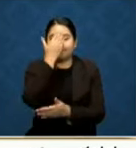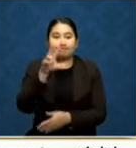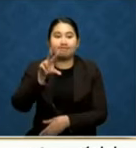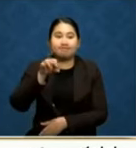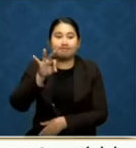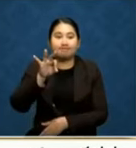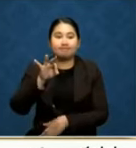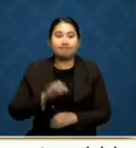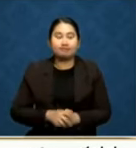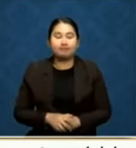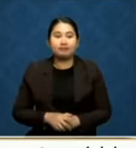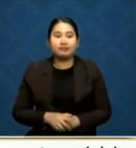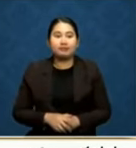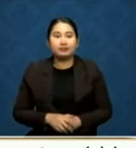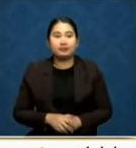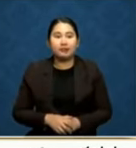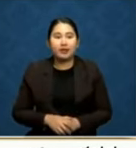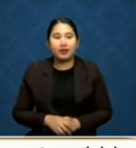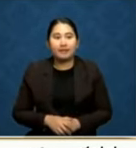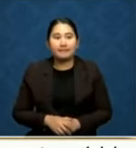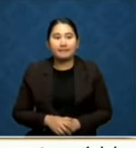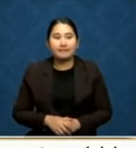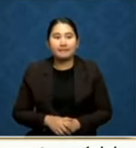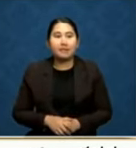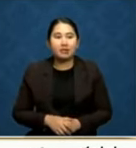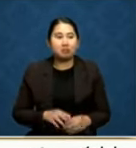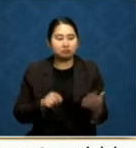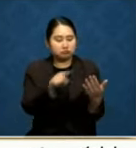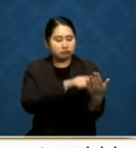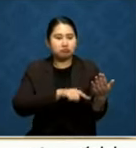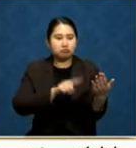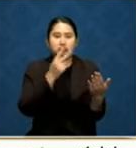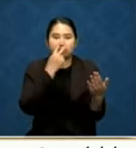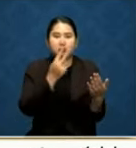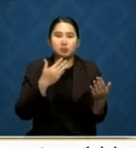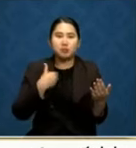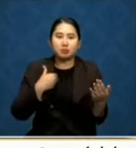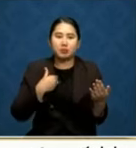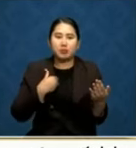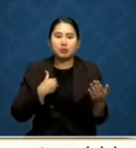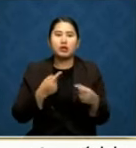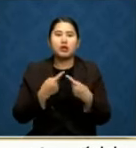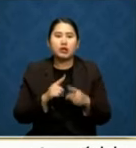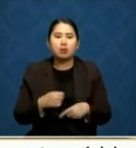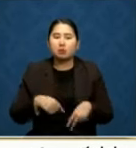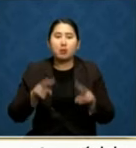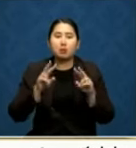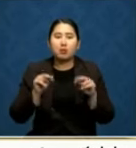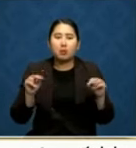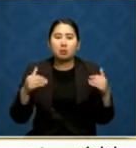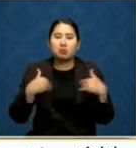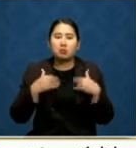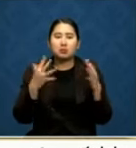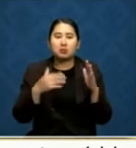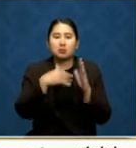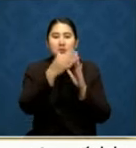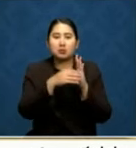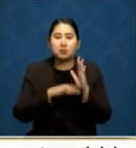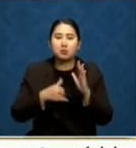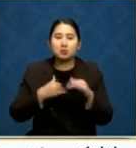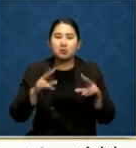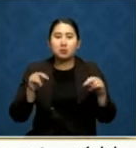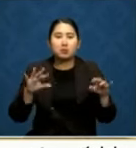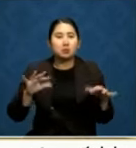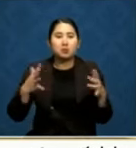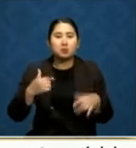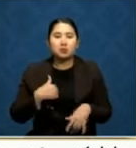มีหมดทุจังหวัด ทุกเขต ทุกภาษแต่ทำ